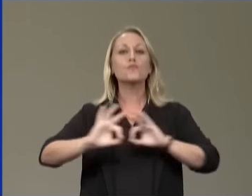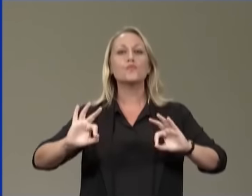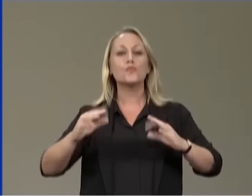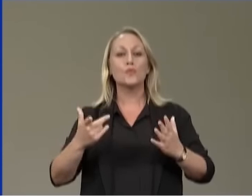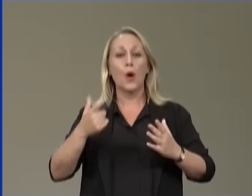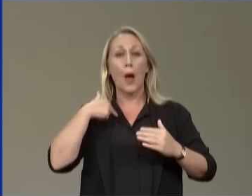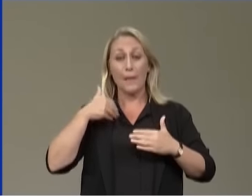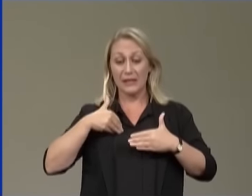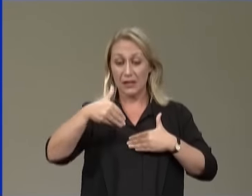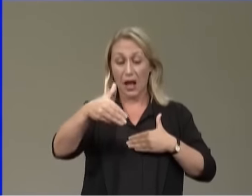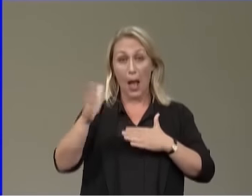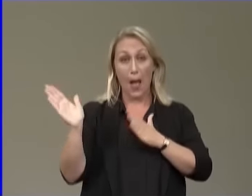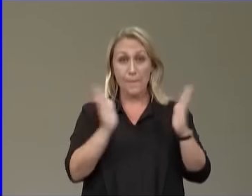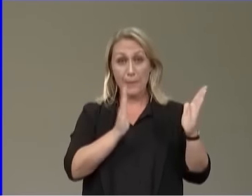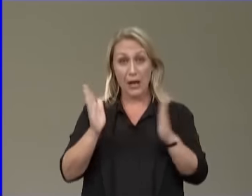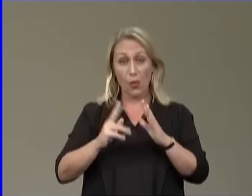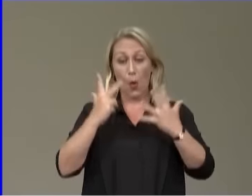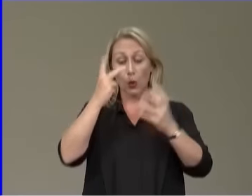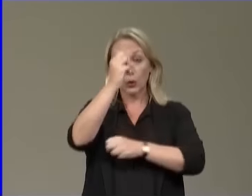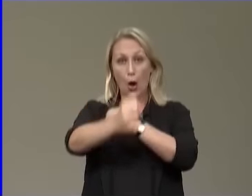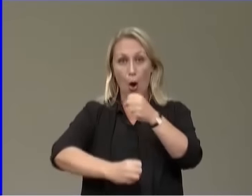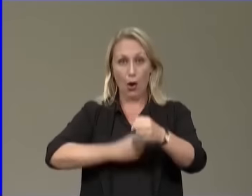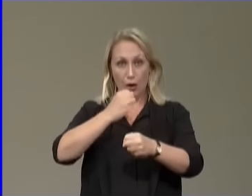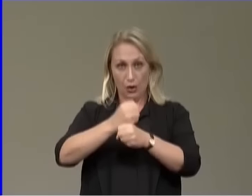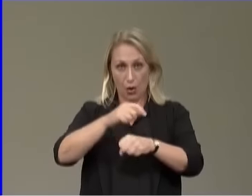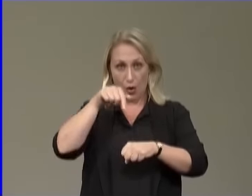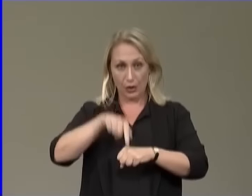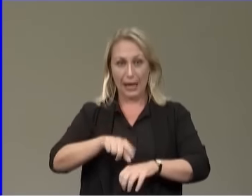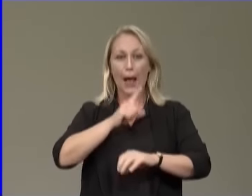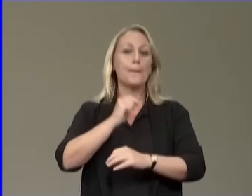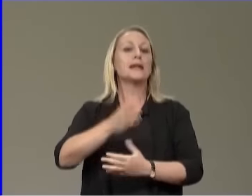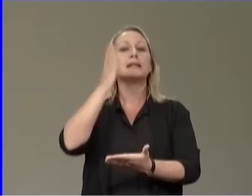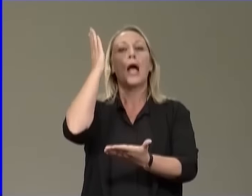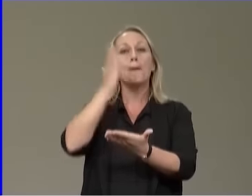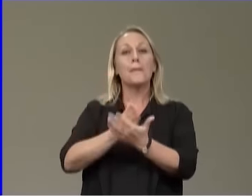μέσα σε 8 χρόνια. Θα είμαστε κάτω από τον μέσο